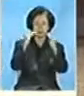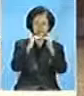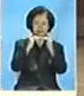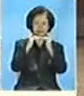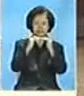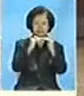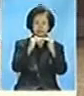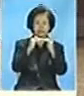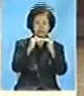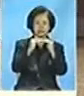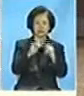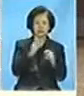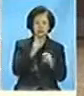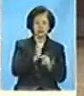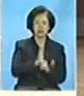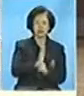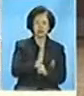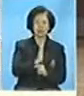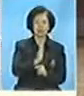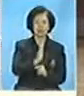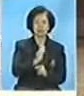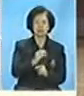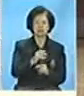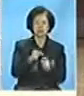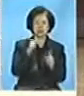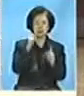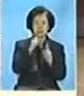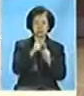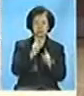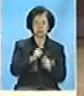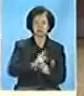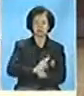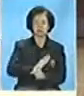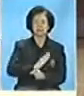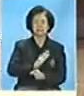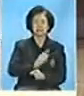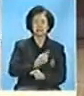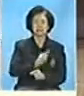คสู่ความเป็นกลางและสู่ความเป็นเอกภาพ